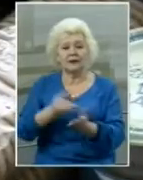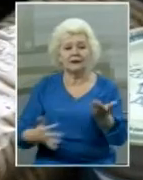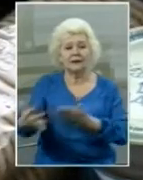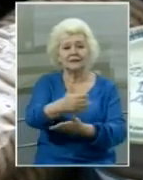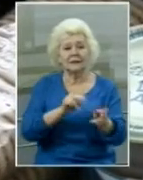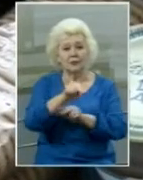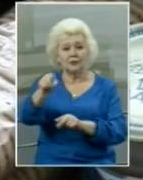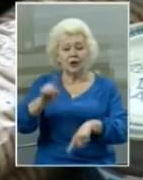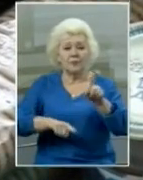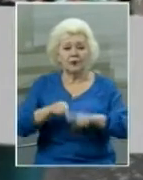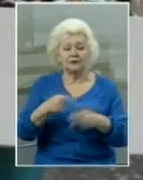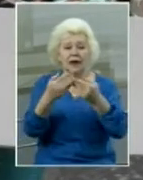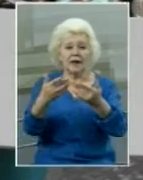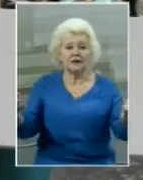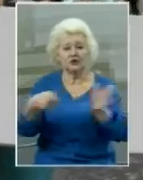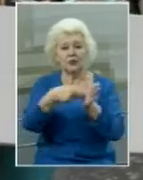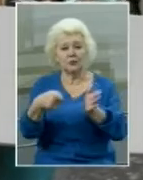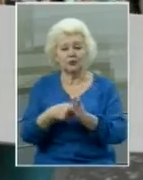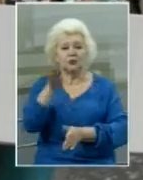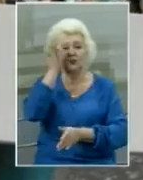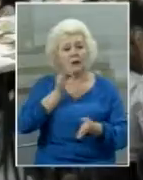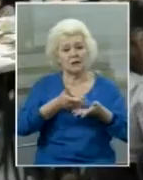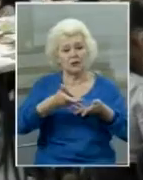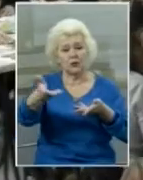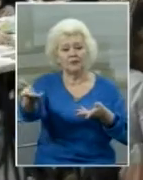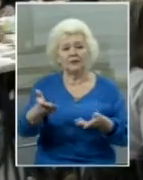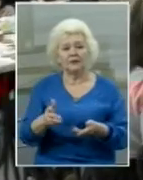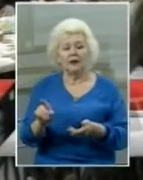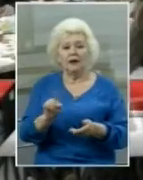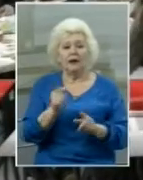зібрані вчителями та батьками інші продукти – солодощі.